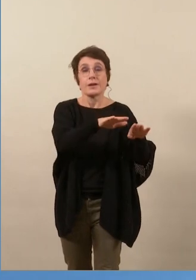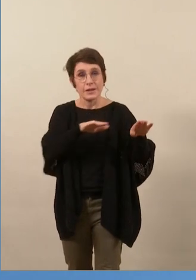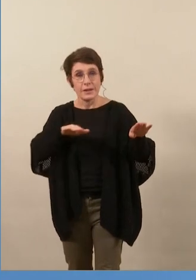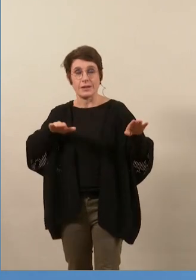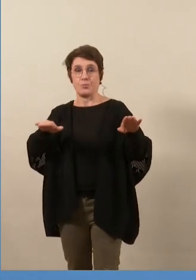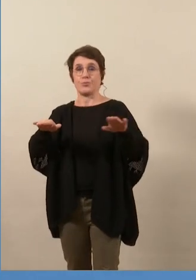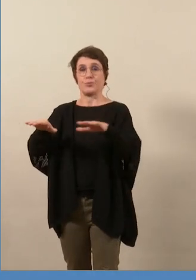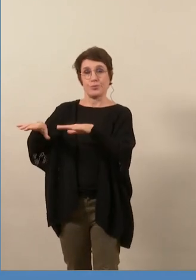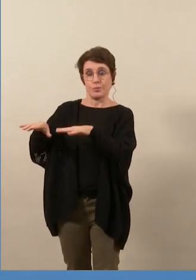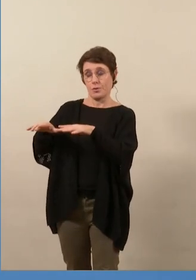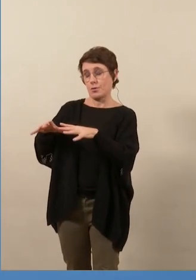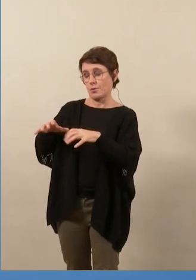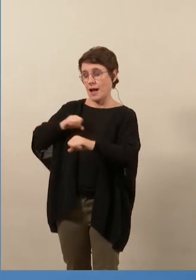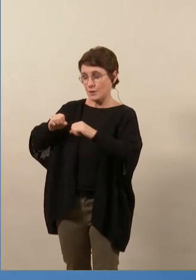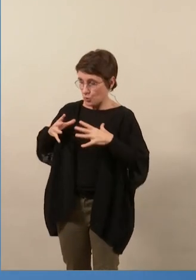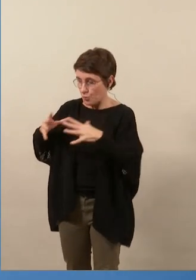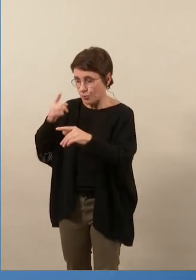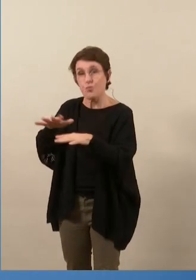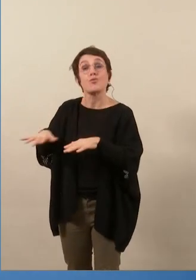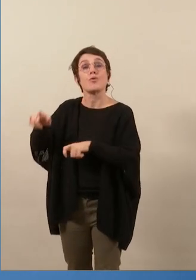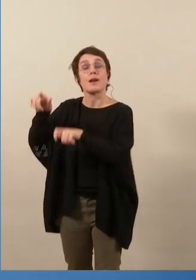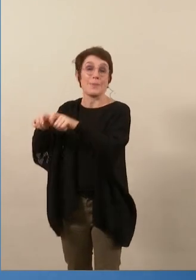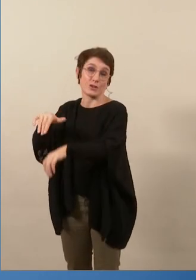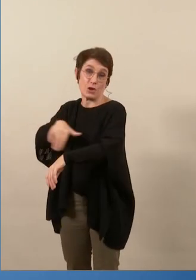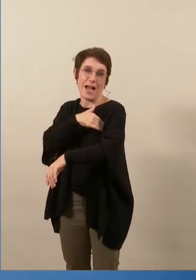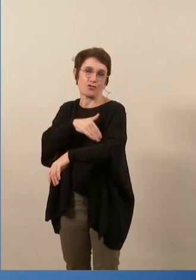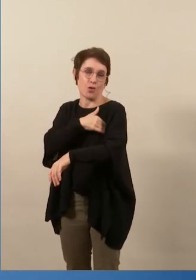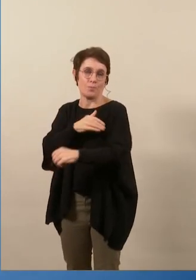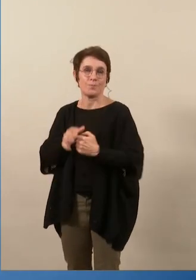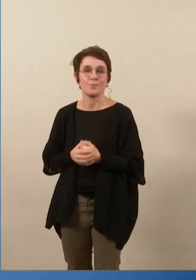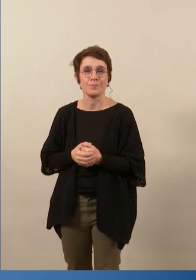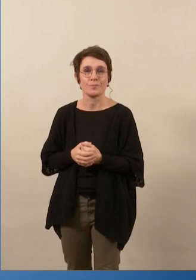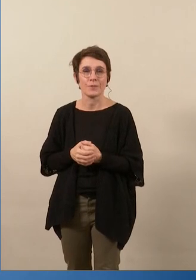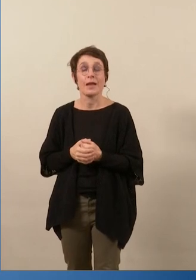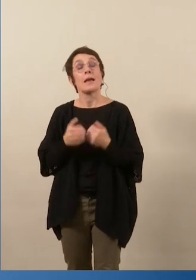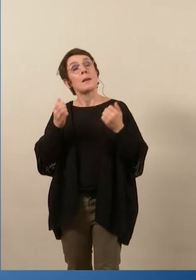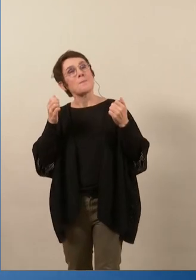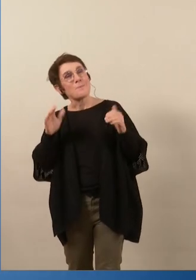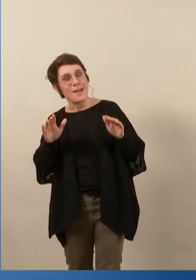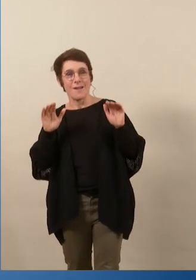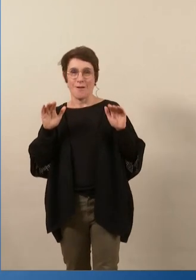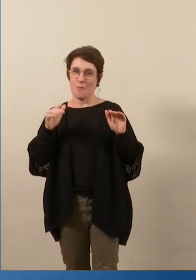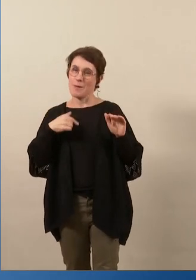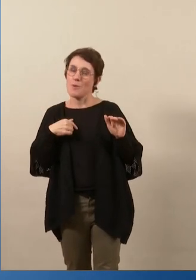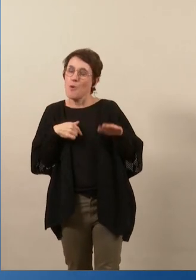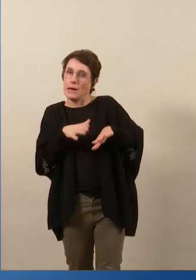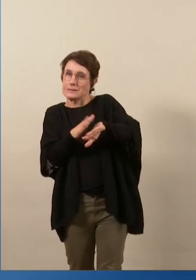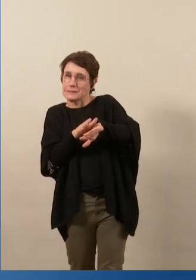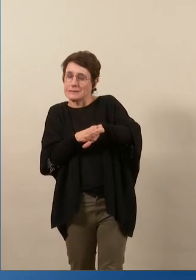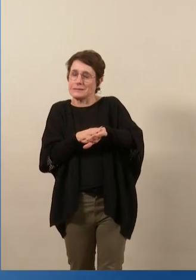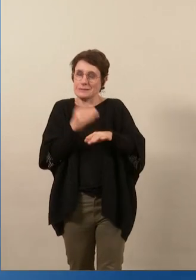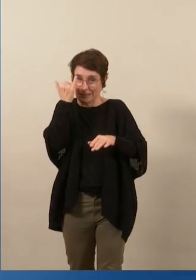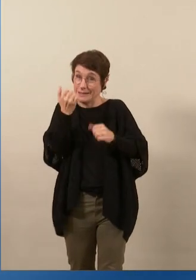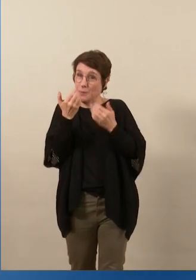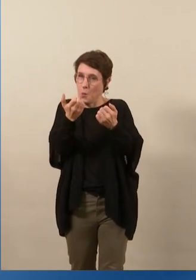en tant qu'employeur vis-à-vis des agentes et des agents pour autant vous me permettrez quelques réserves et suggestions d'abord nous